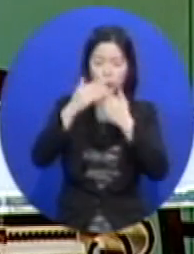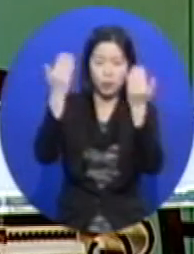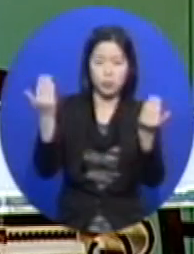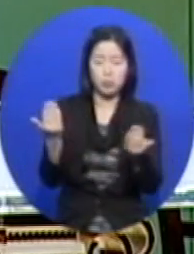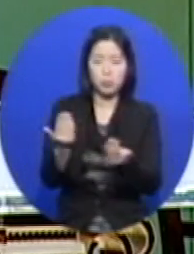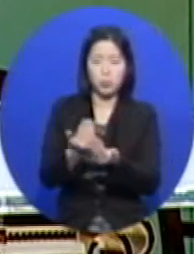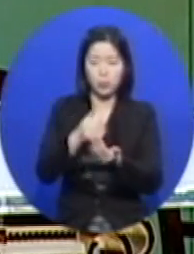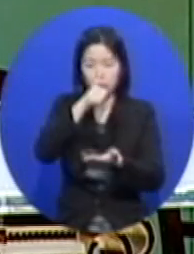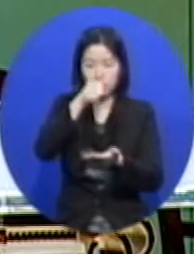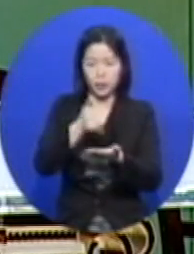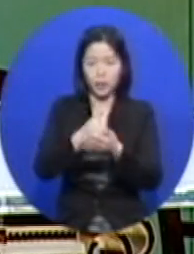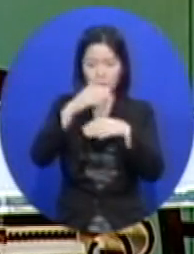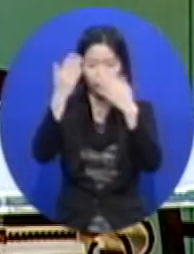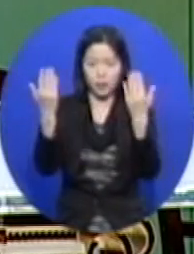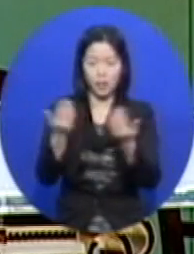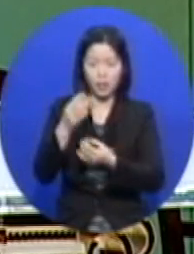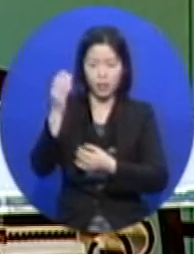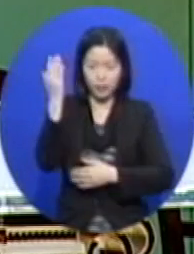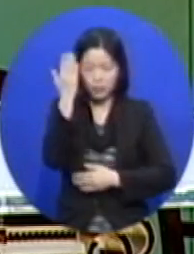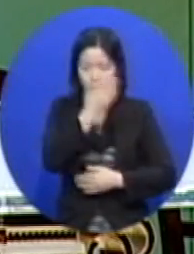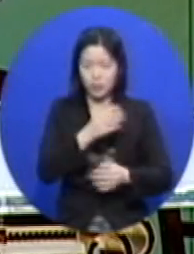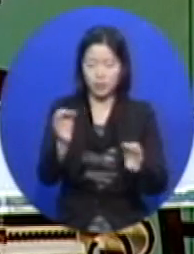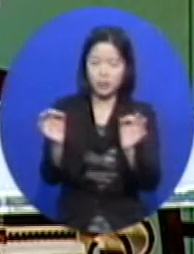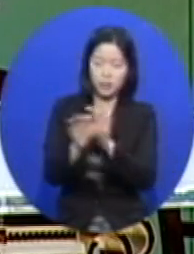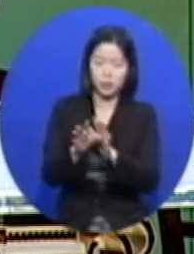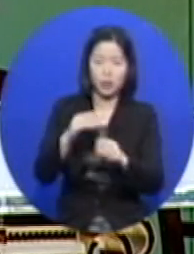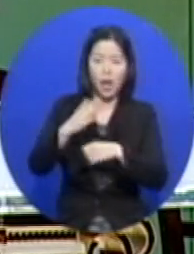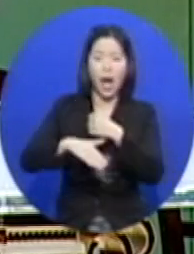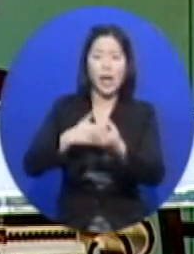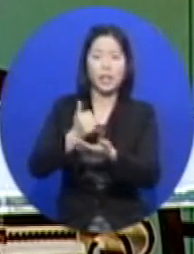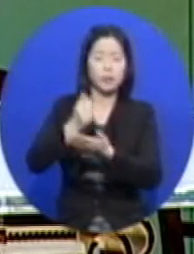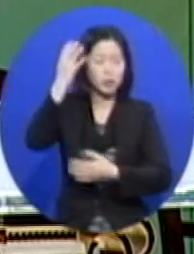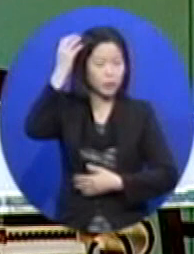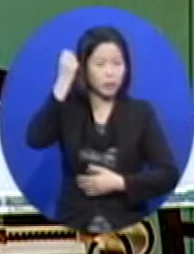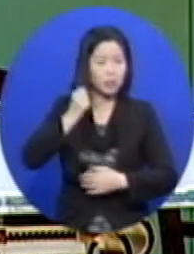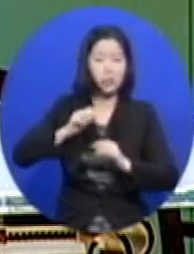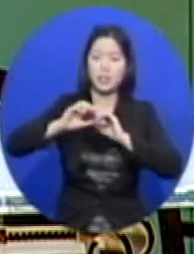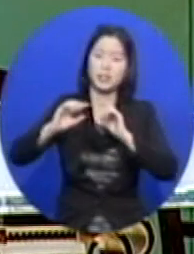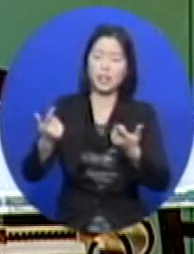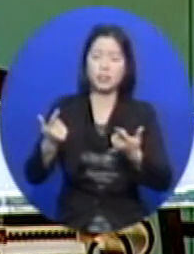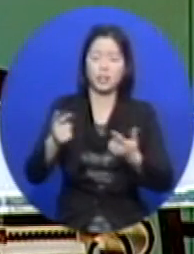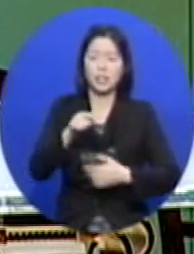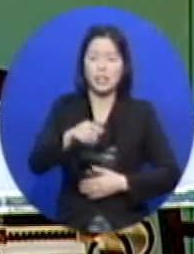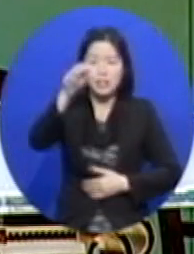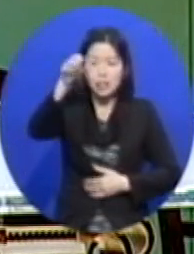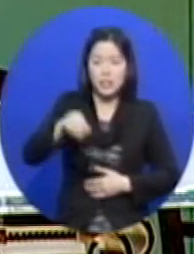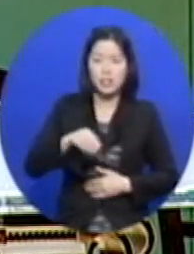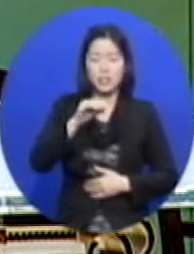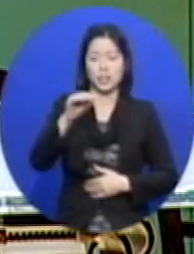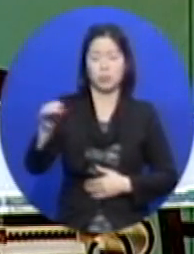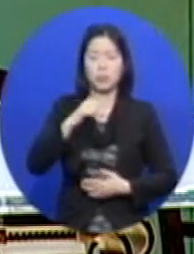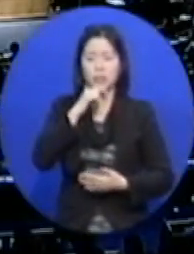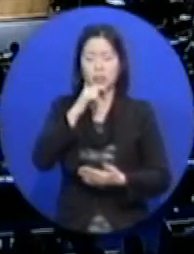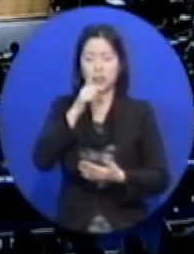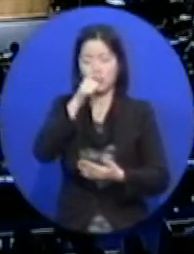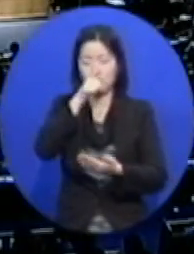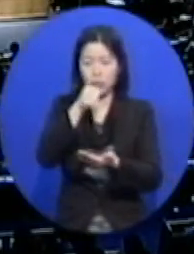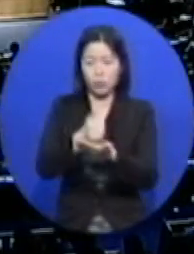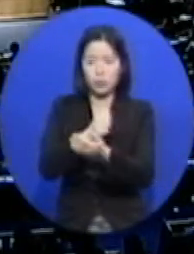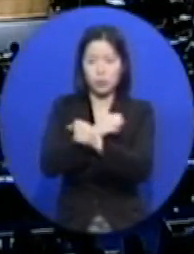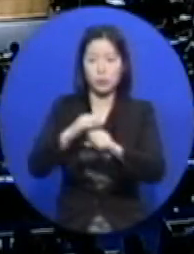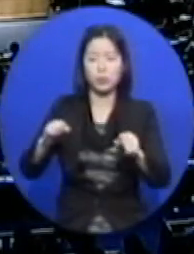세서 지고 하나님도 기억도 하지 않으신다는 이 십자가의 속죄 은혜가 얼마나